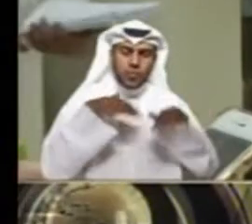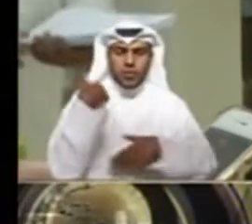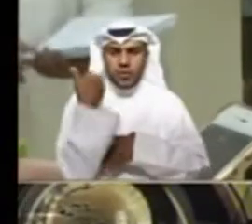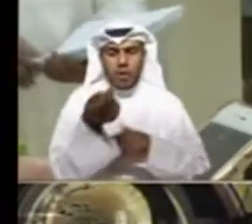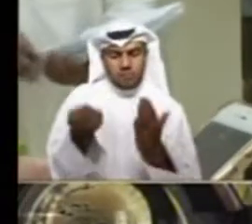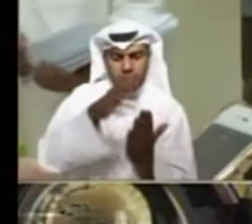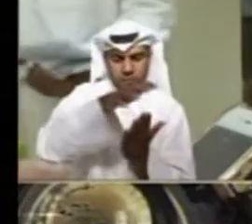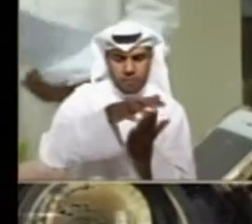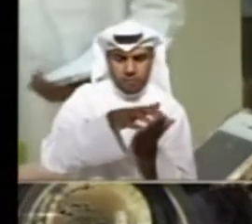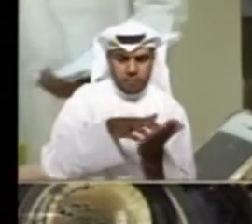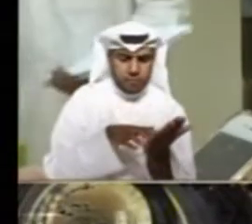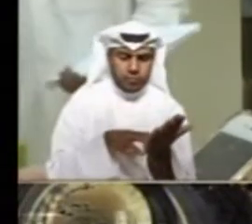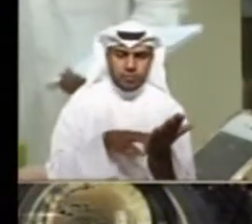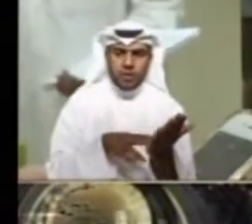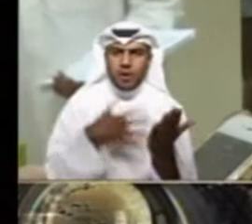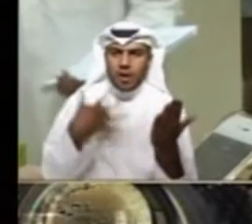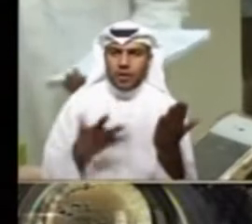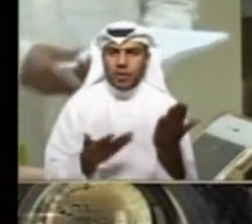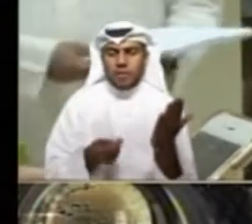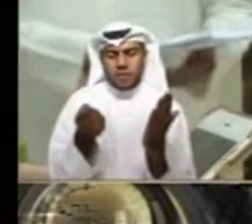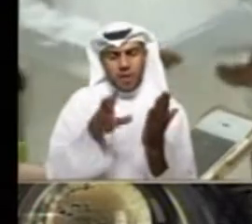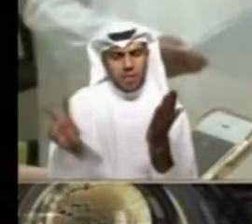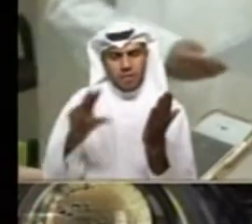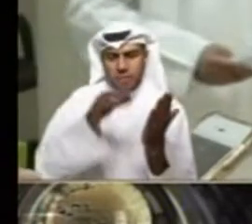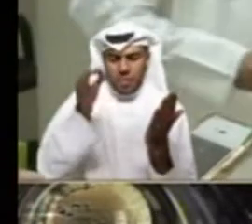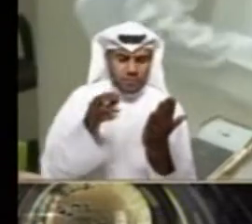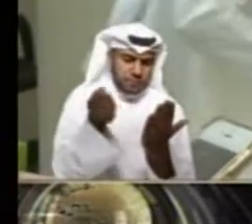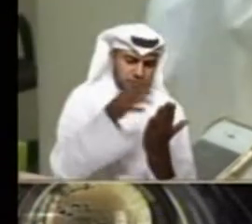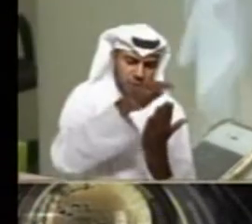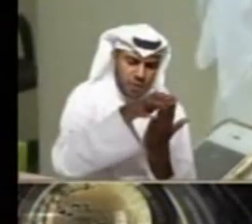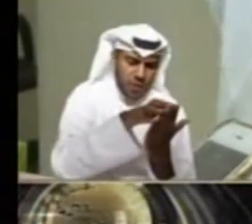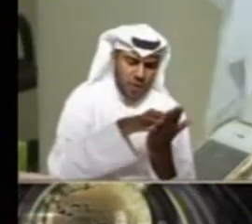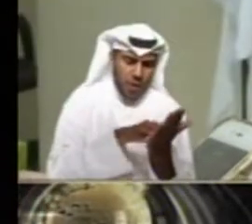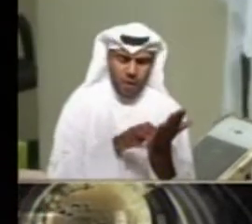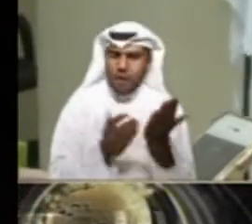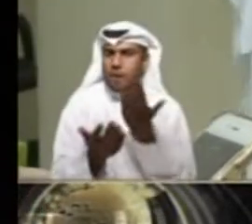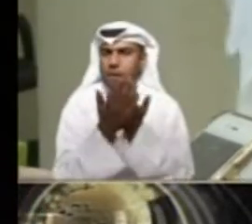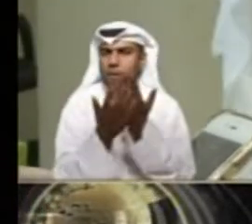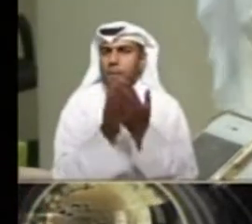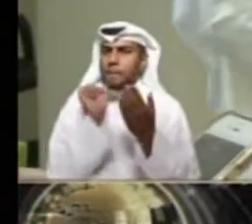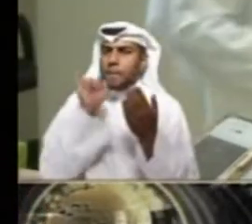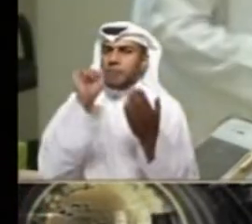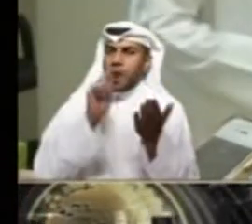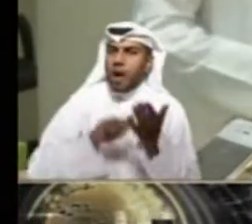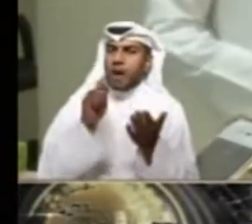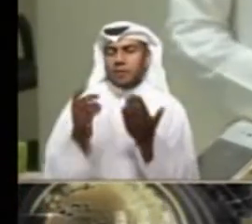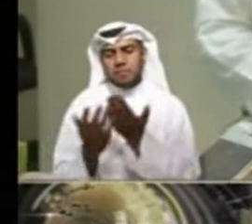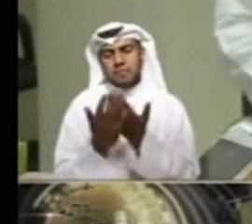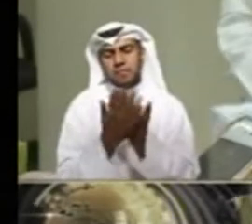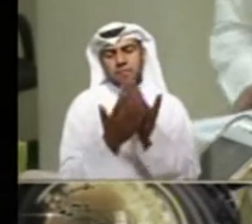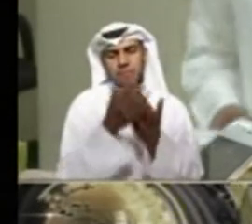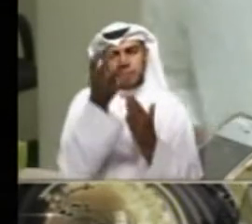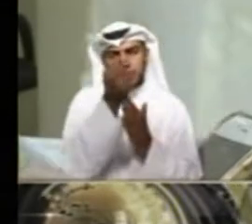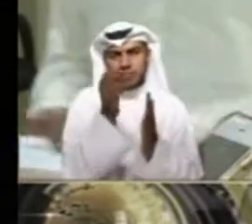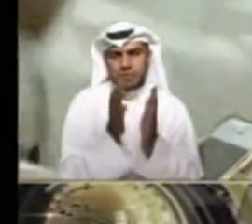أنهم لابد أن يعبون النماذج، يبون الأوراق الثبوتية، كذلك إذا كانت على